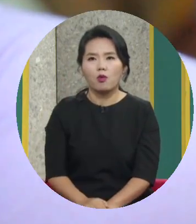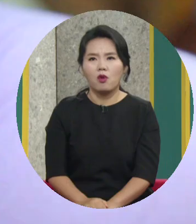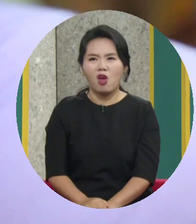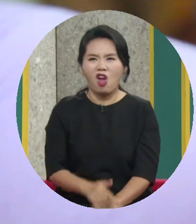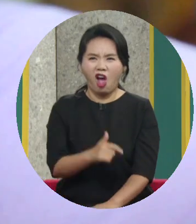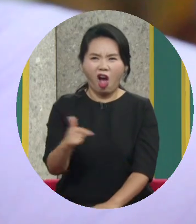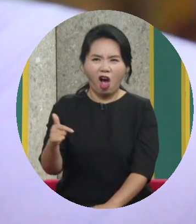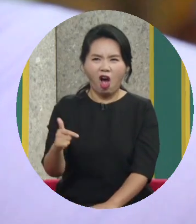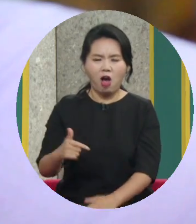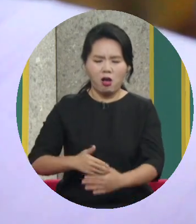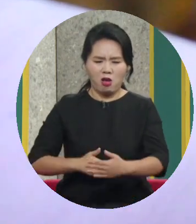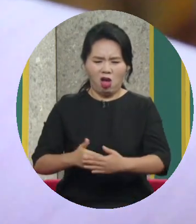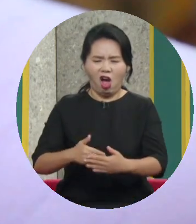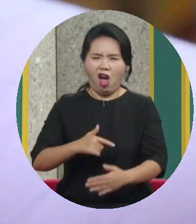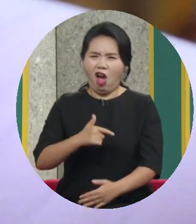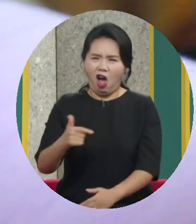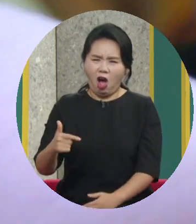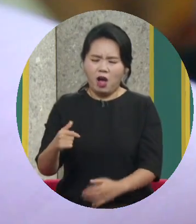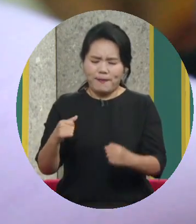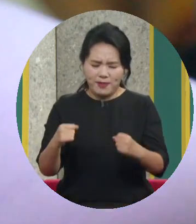있어. 힘내.